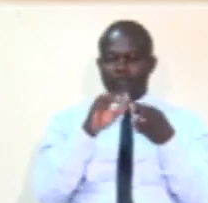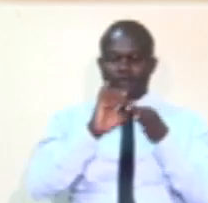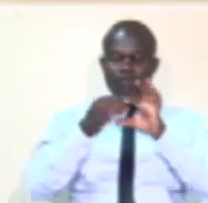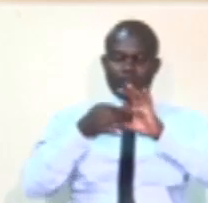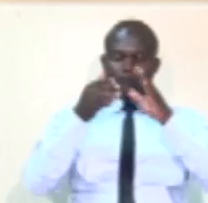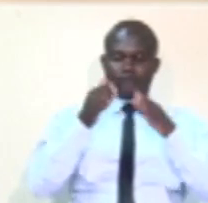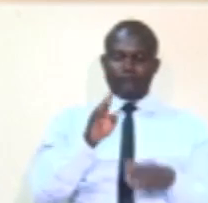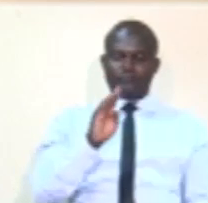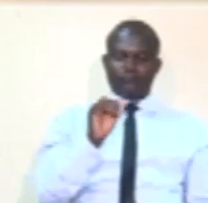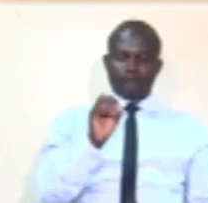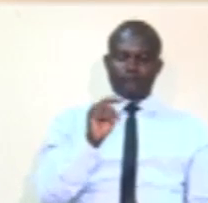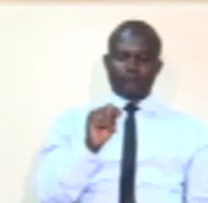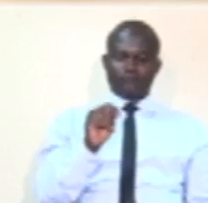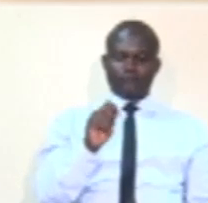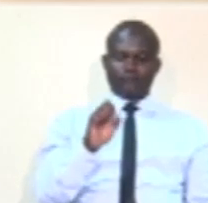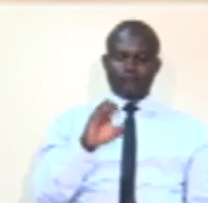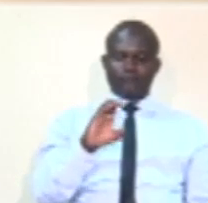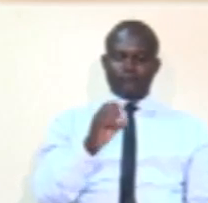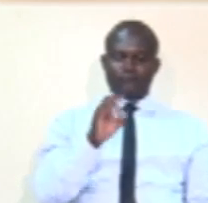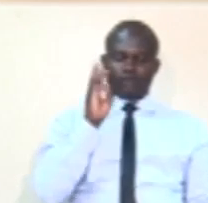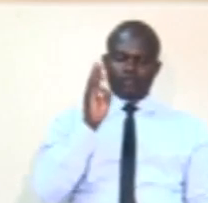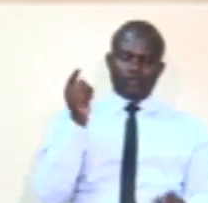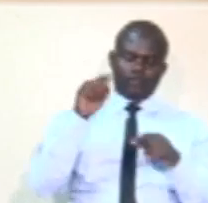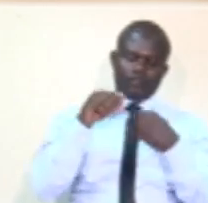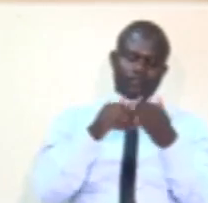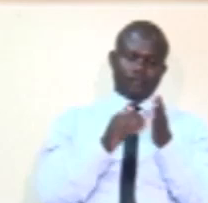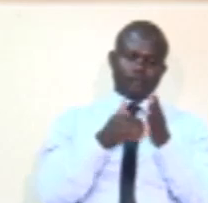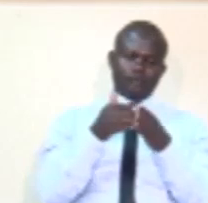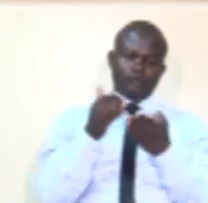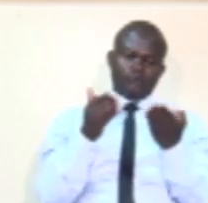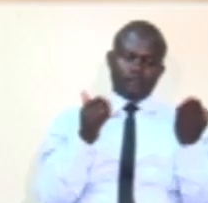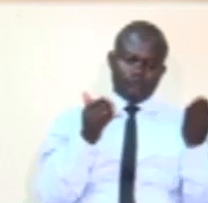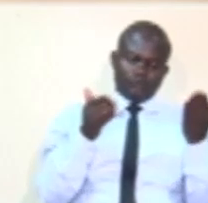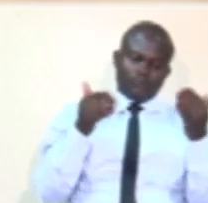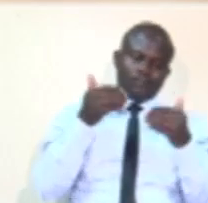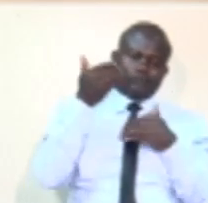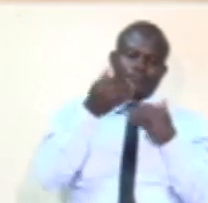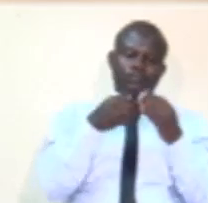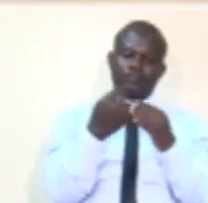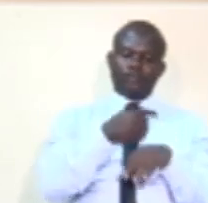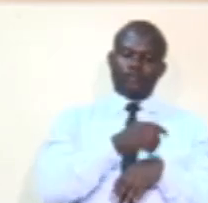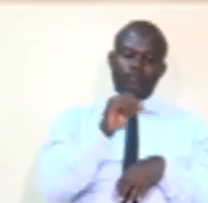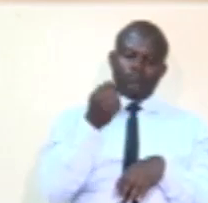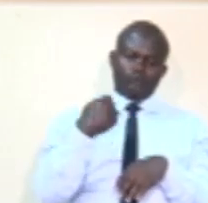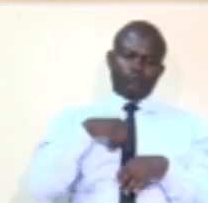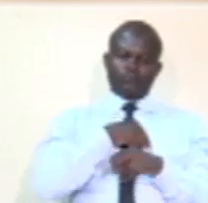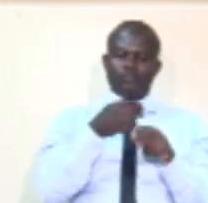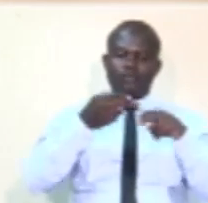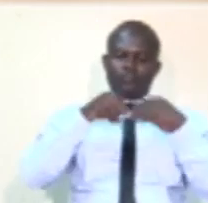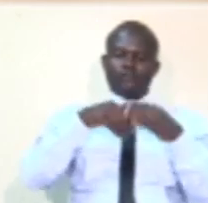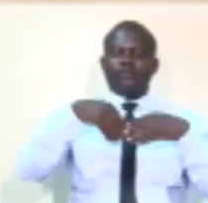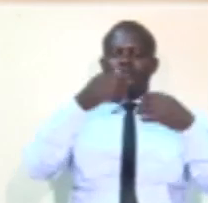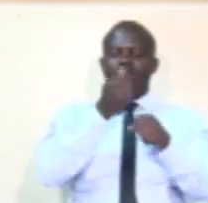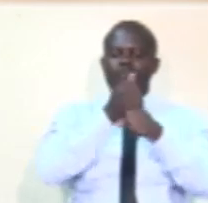ariwe BioNTech azaza arwubake, ndetse mu minsi ya mbere habeho no gutanga